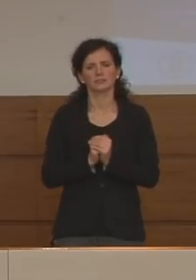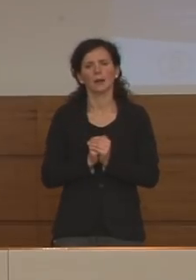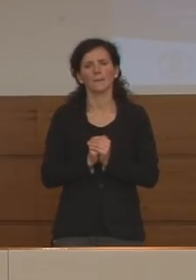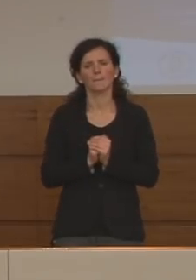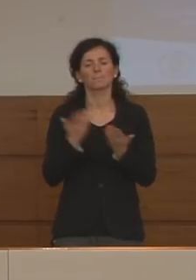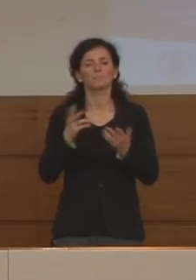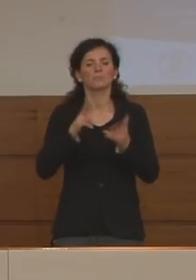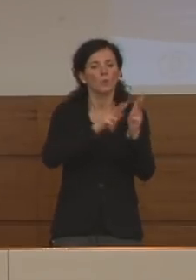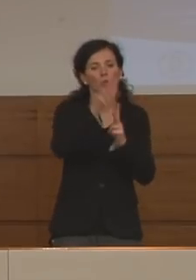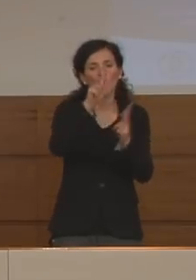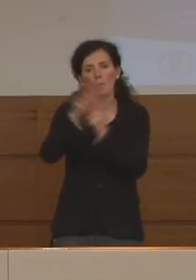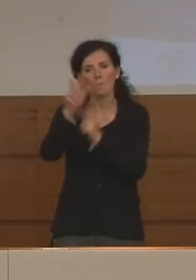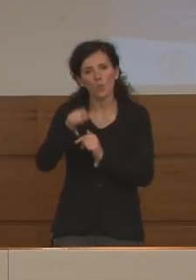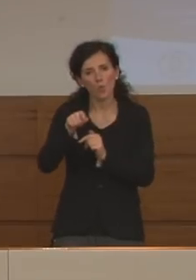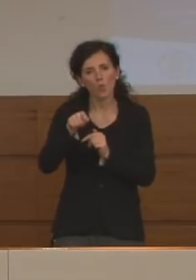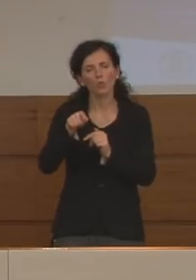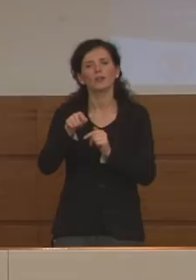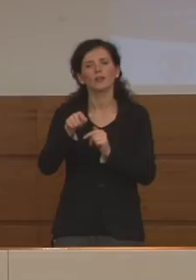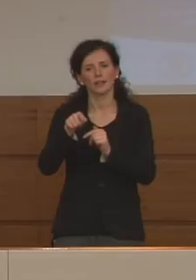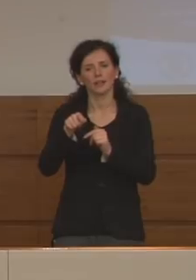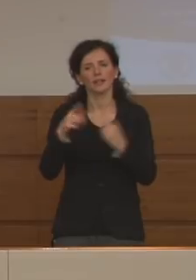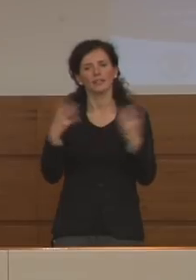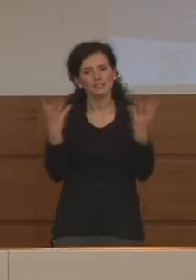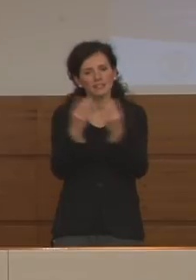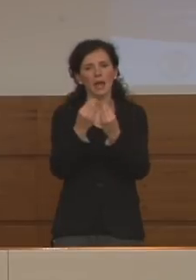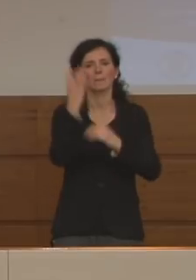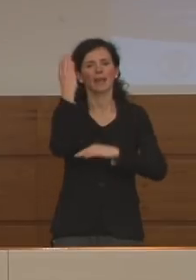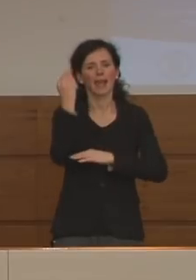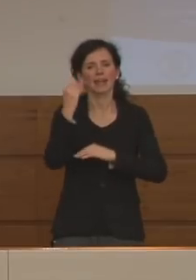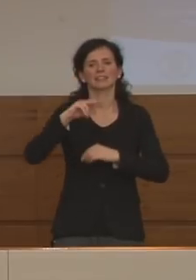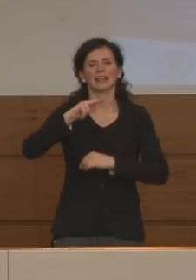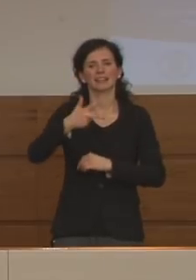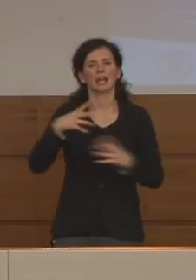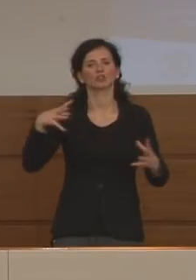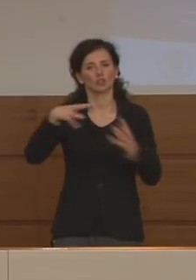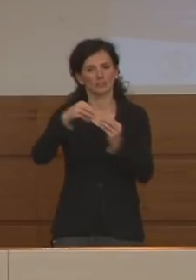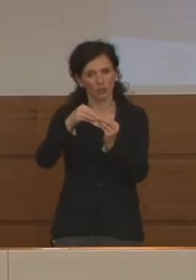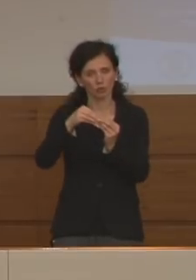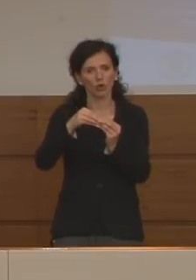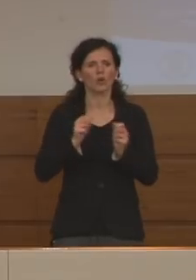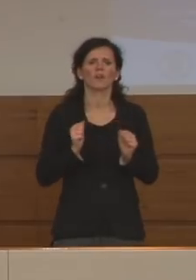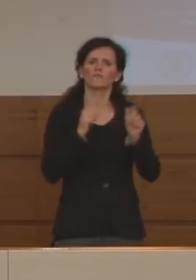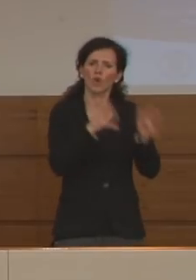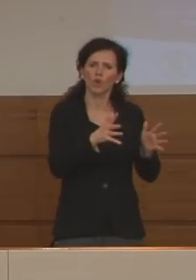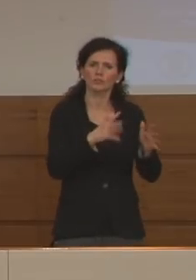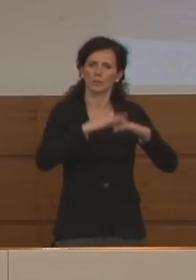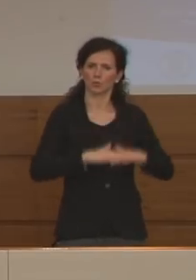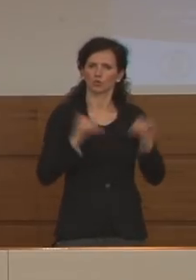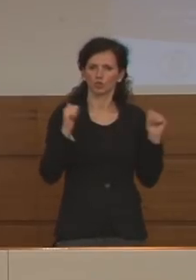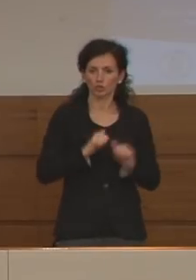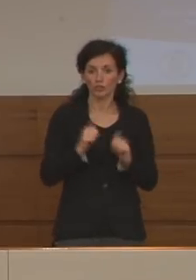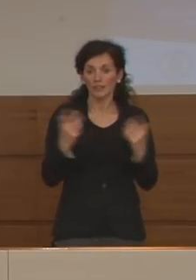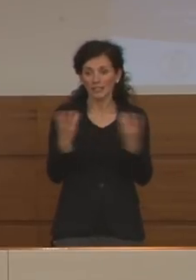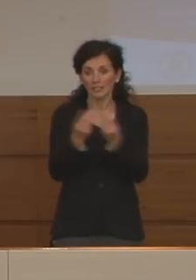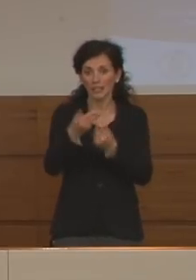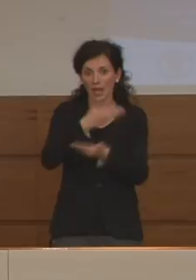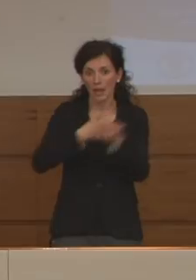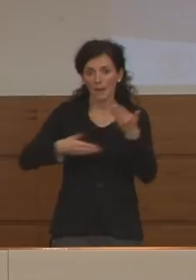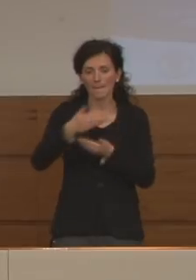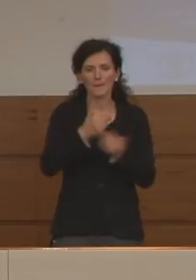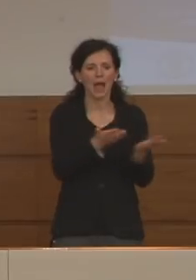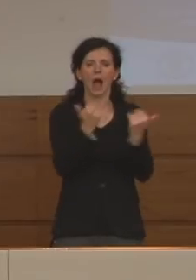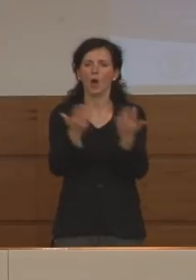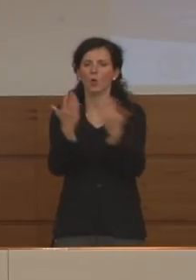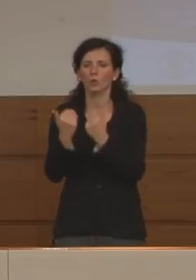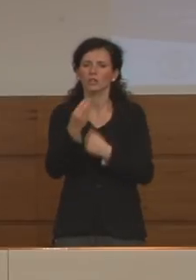comuni potranno avvalersi anche degli enti del terzo settore dei volontari di protezione civile per l'acquisto delle giornate per